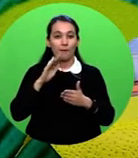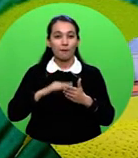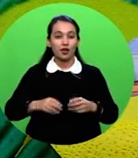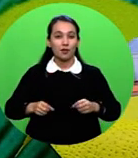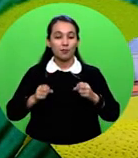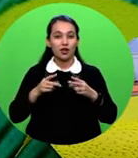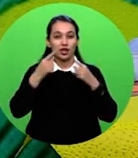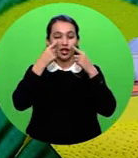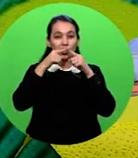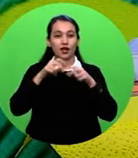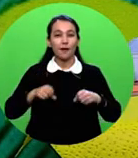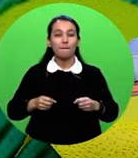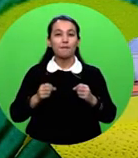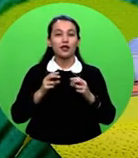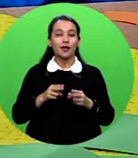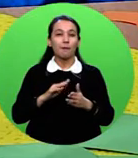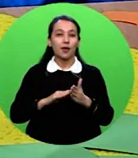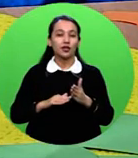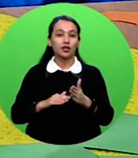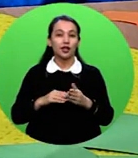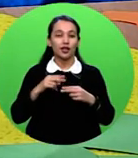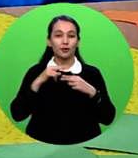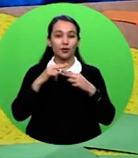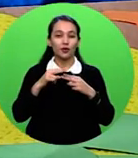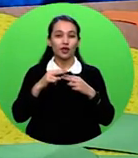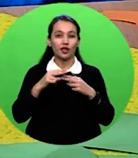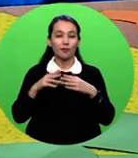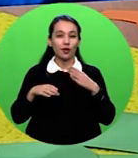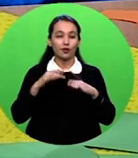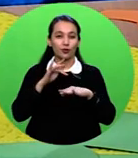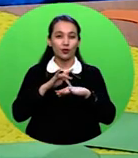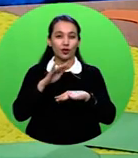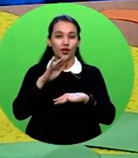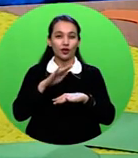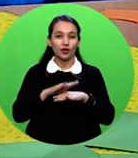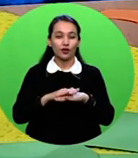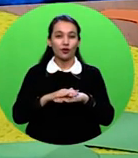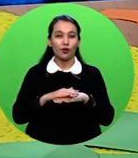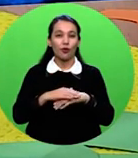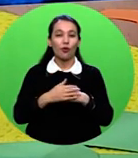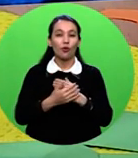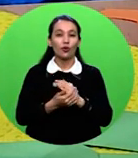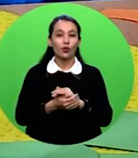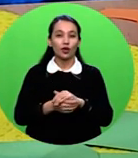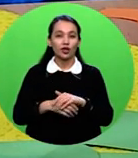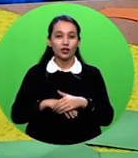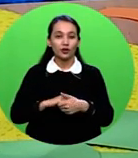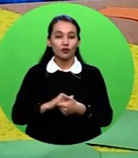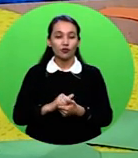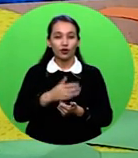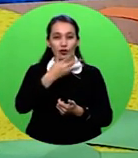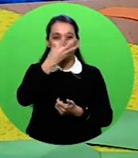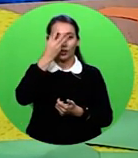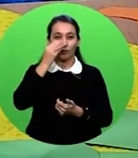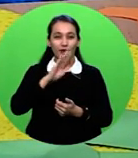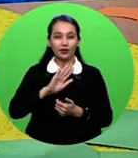xavfsizlik qoidalariga albatta rioya qiling. Mashg'ulotni bajarib bo'lganingizdan keyin qo'llaringizni yaxshilab